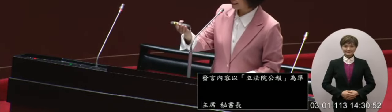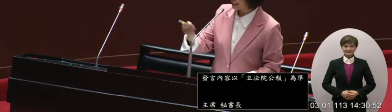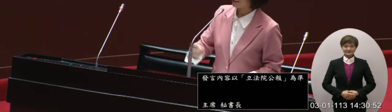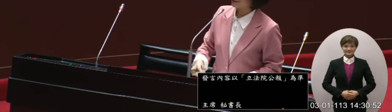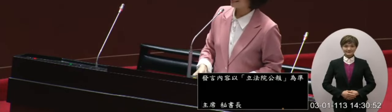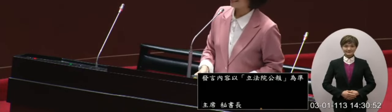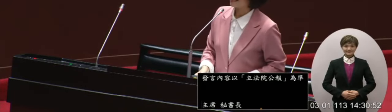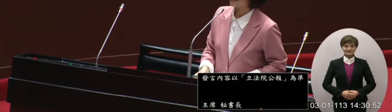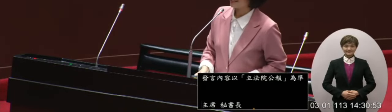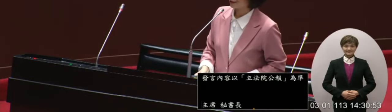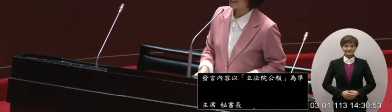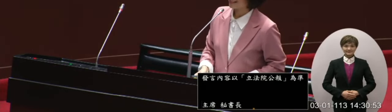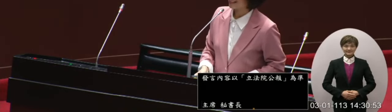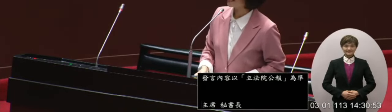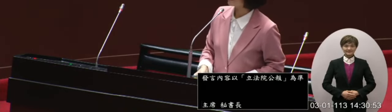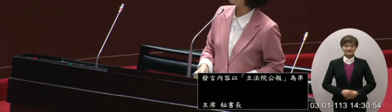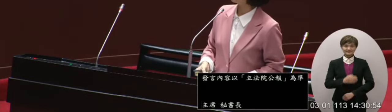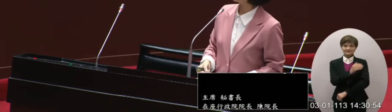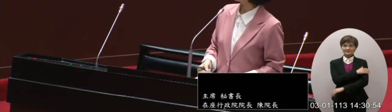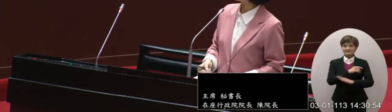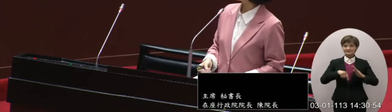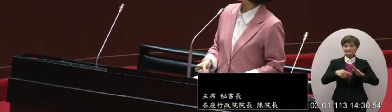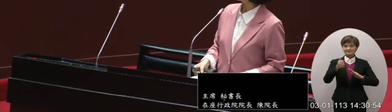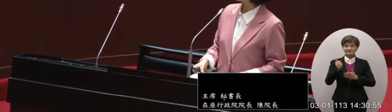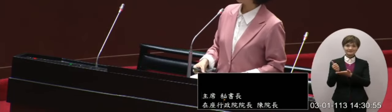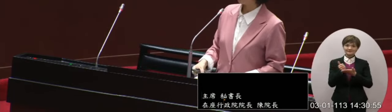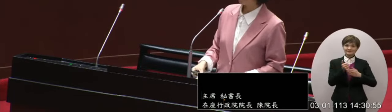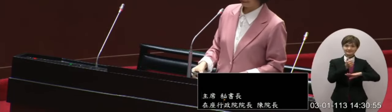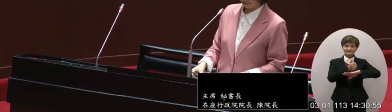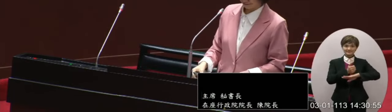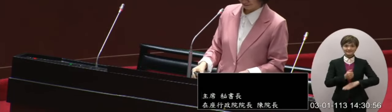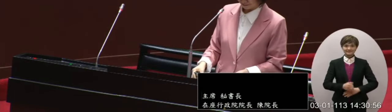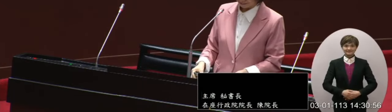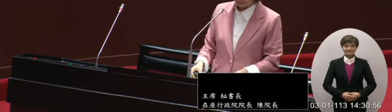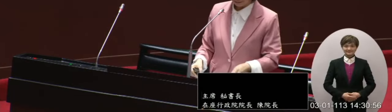我先有请陈院长， 请陈院长备询。